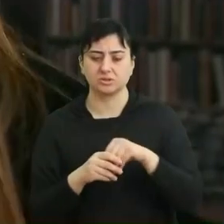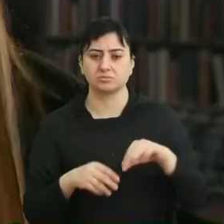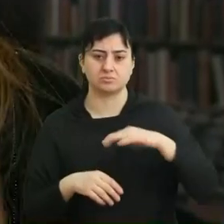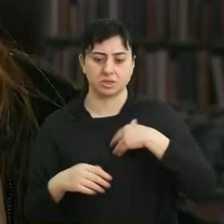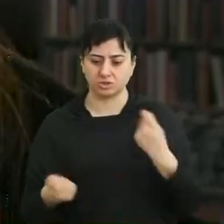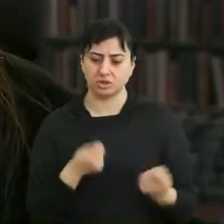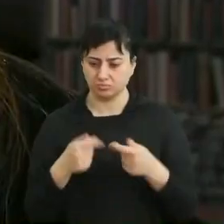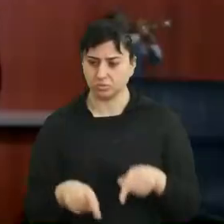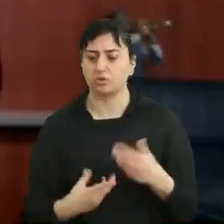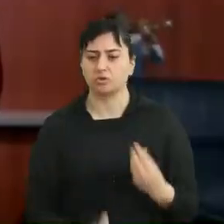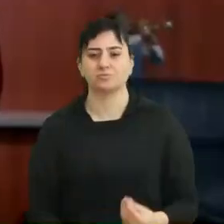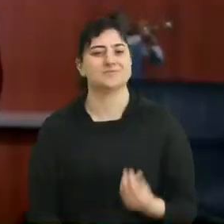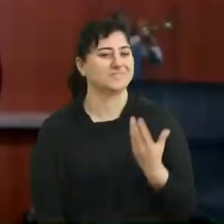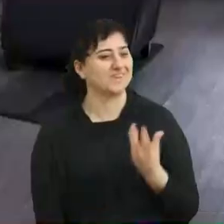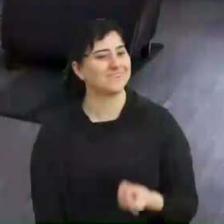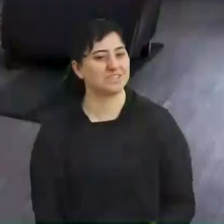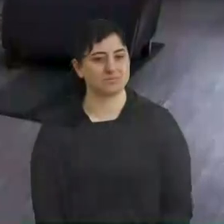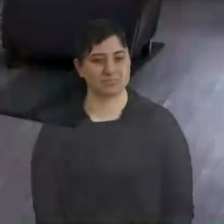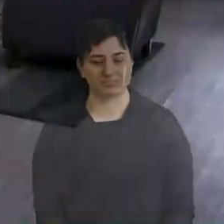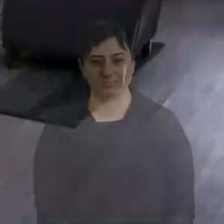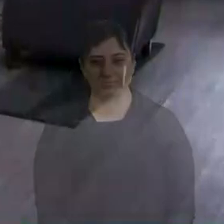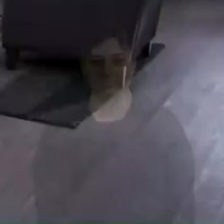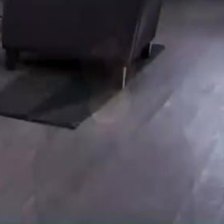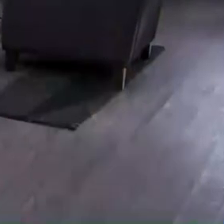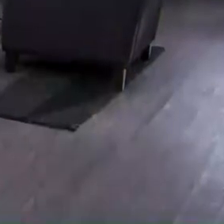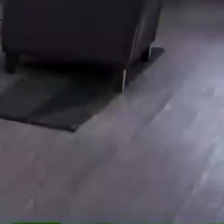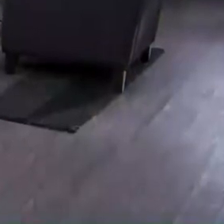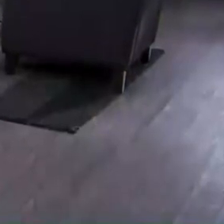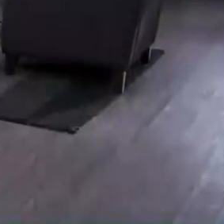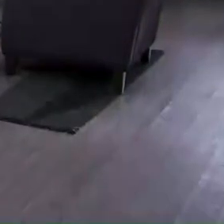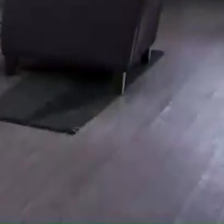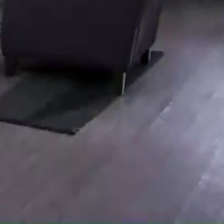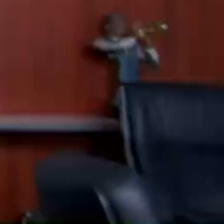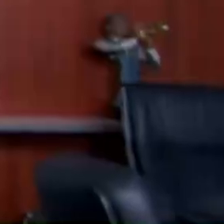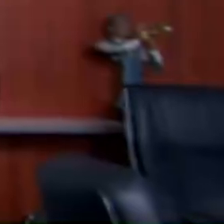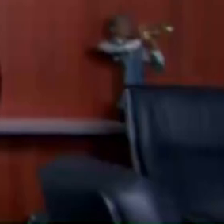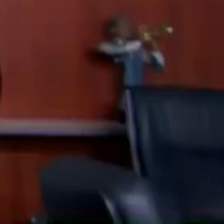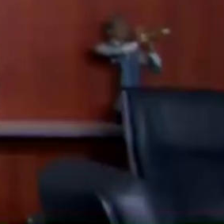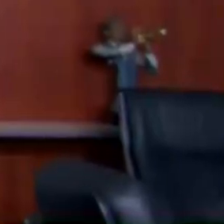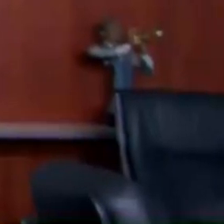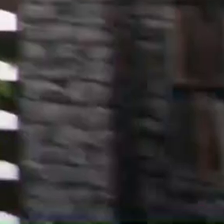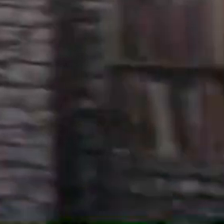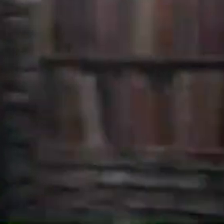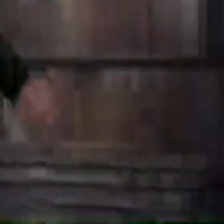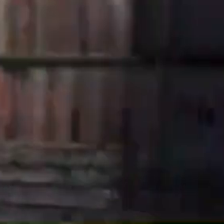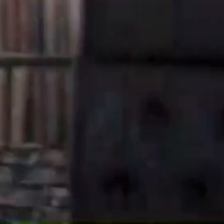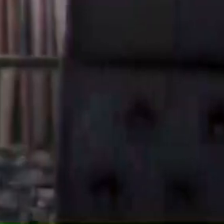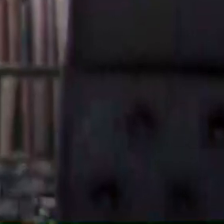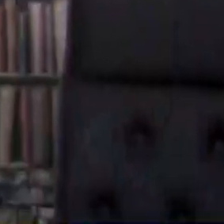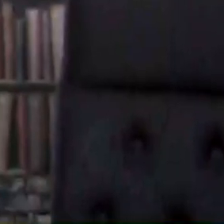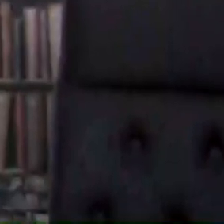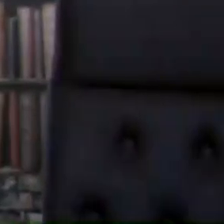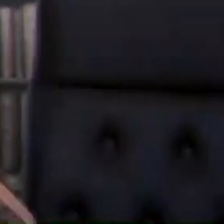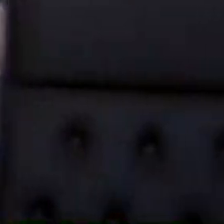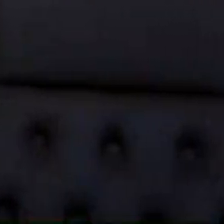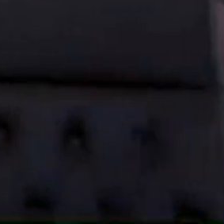başında genel müdür olurum değil mi? Evet. Vallahi olursunuz. Hemen havaya girdi. Burnu havada kibirli kibirli yürüyüp Sarp'ın